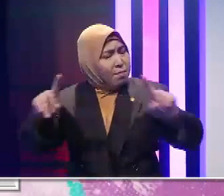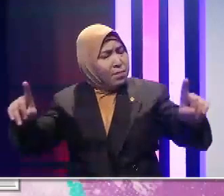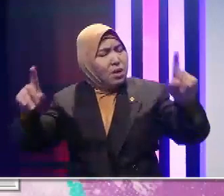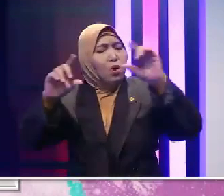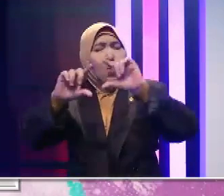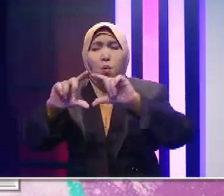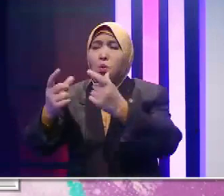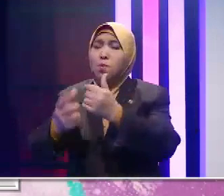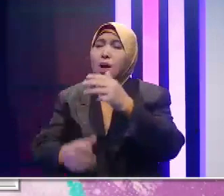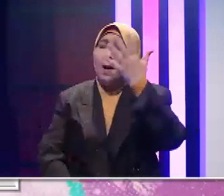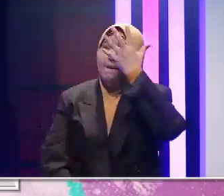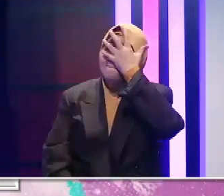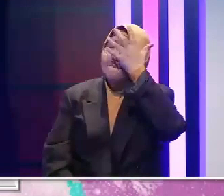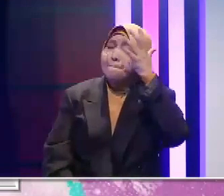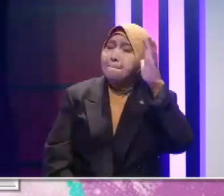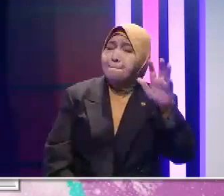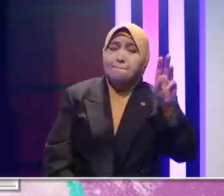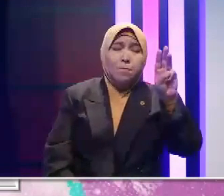وَلَكِنَّ